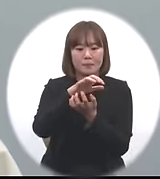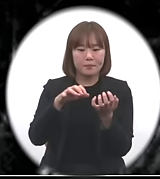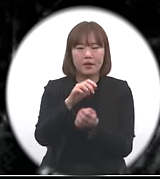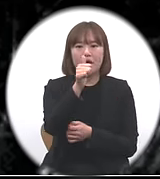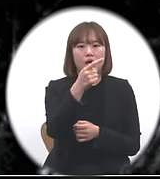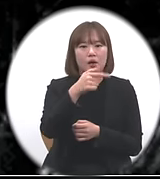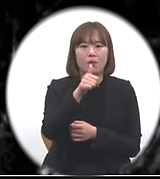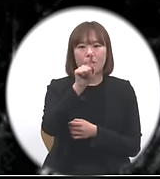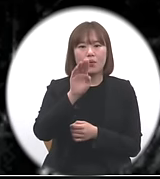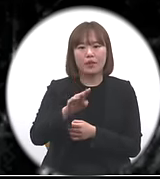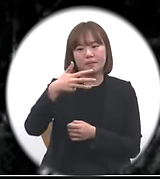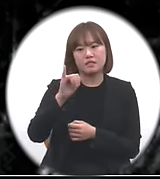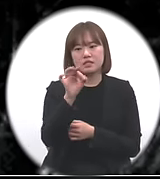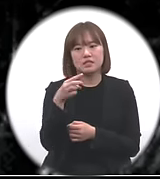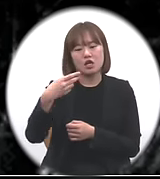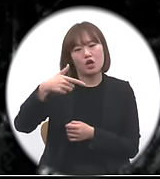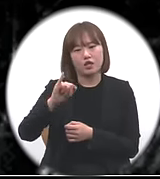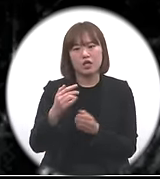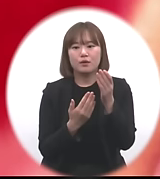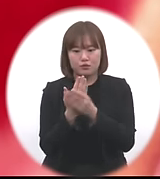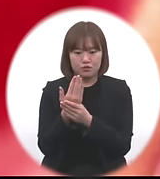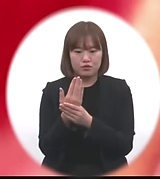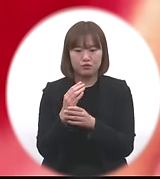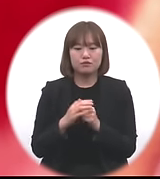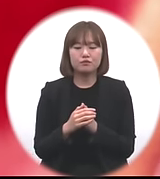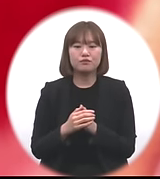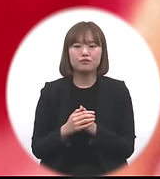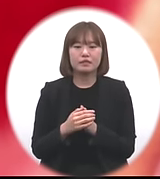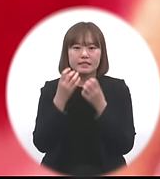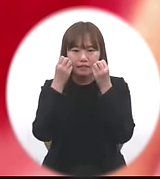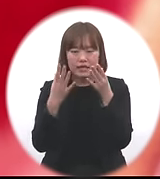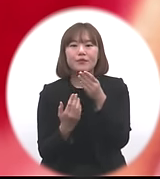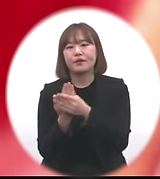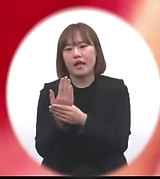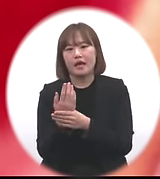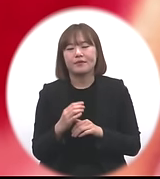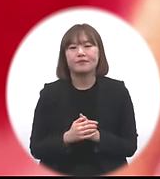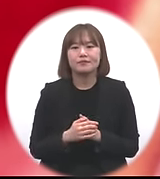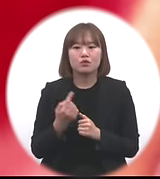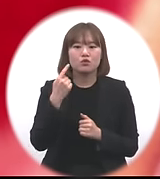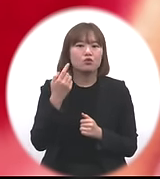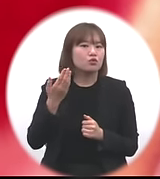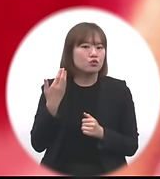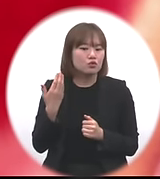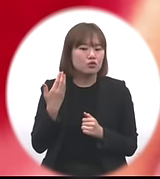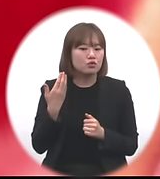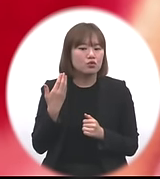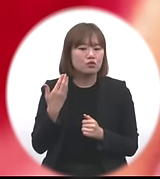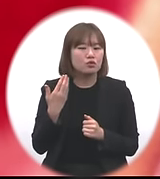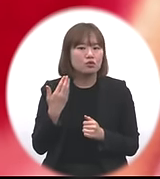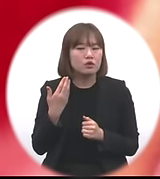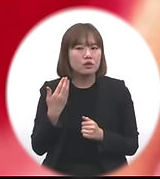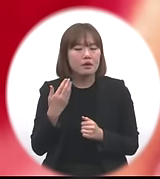전니와 연구치가 섞여 있다고 혼합치열기라고 부릅니다. 이 혼합치열기에는 아래 앞니가 빠지면서 새로 나오고요.